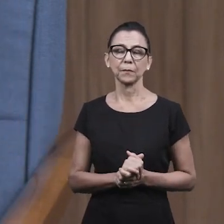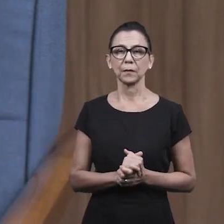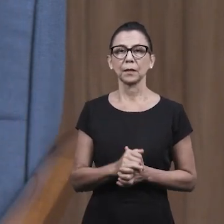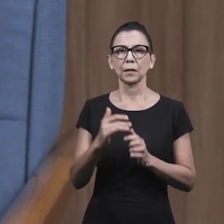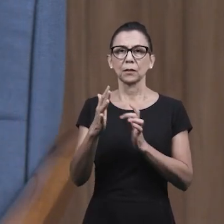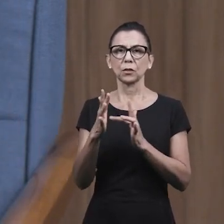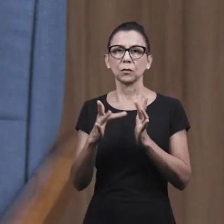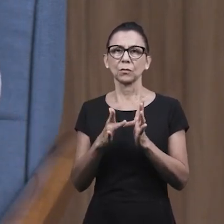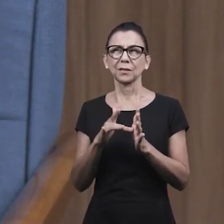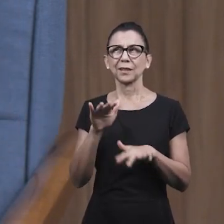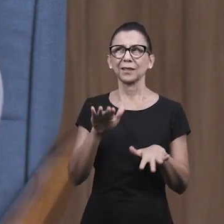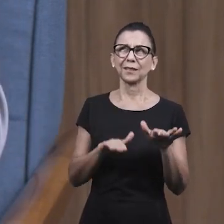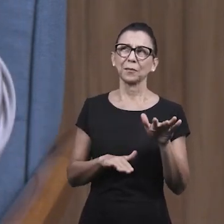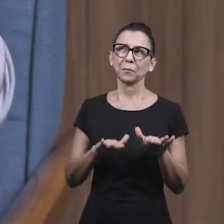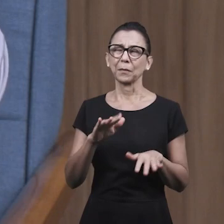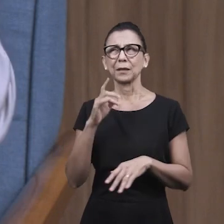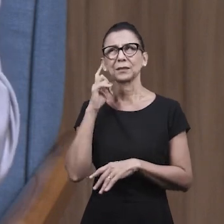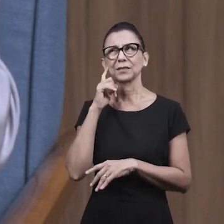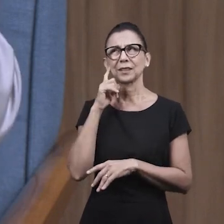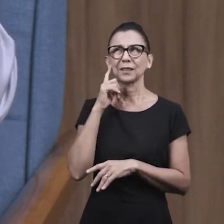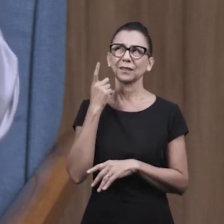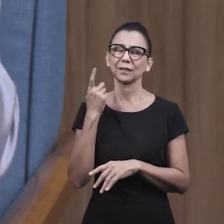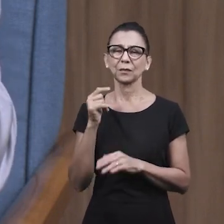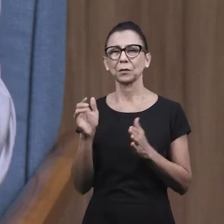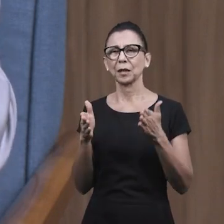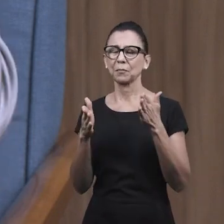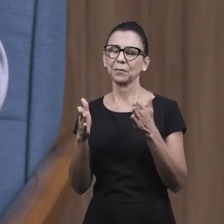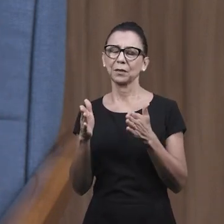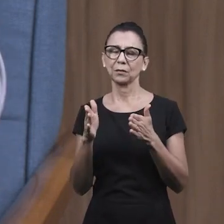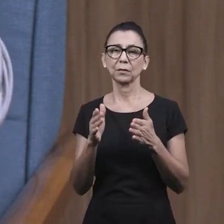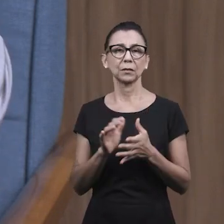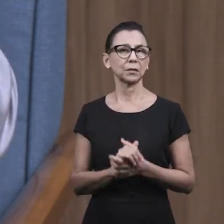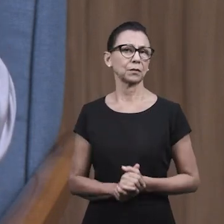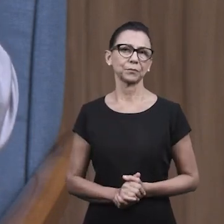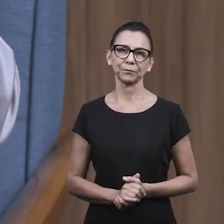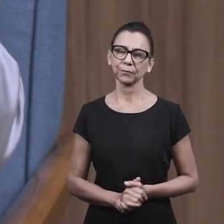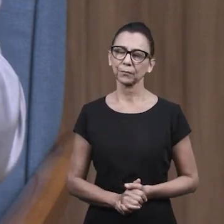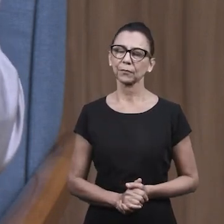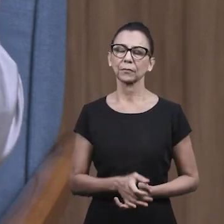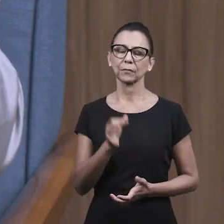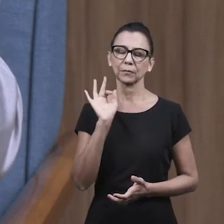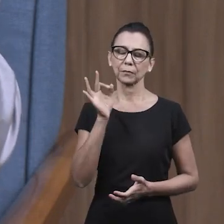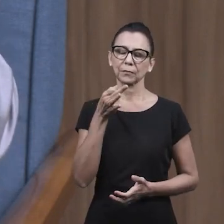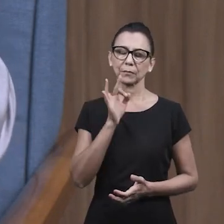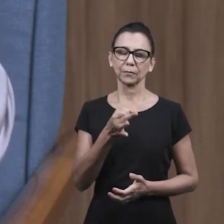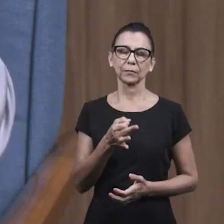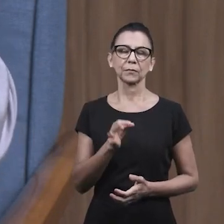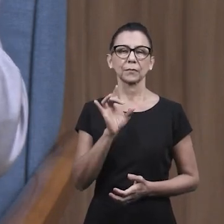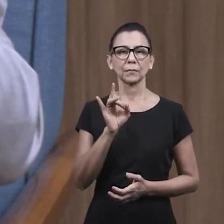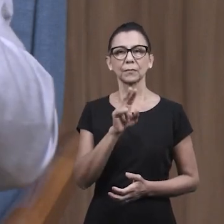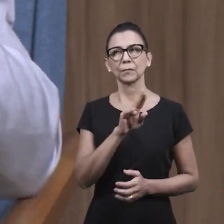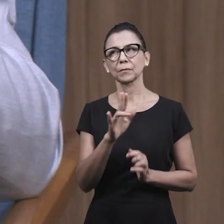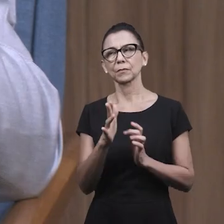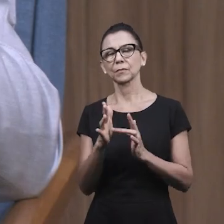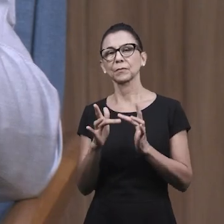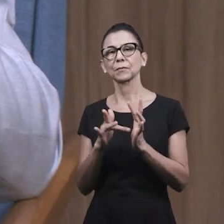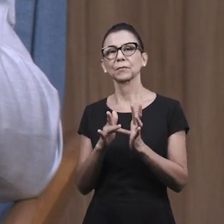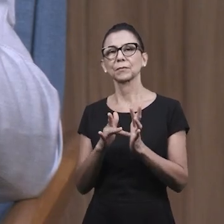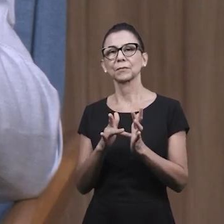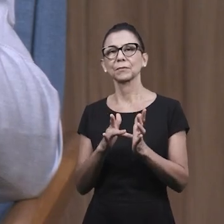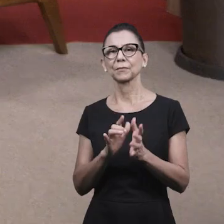absolue. Donc les expressions sont absolues. Le chemin, la vérité et la vie, et personne vient au Père sinon par